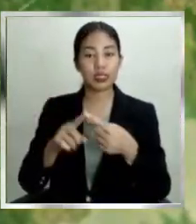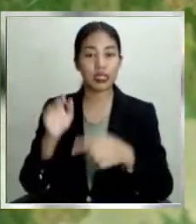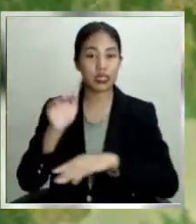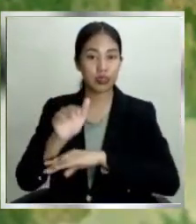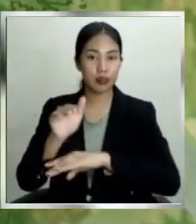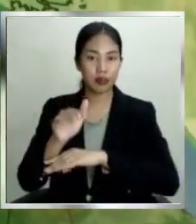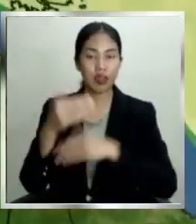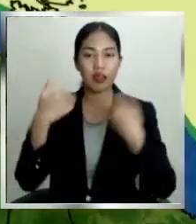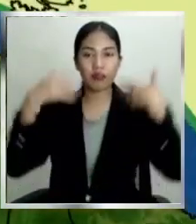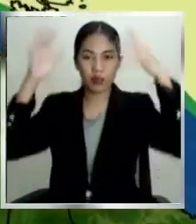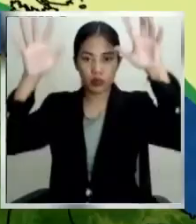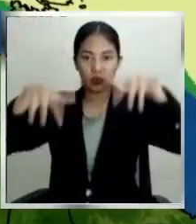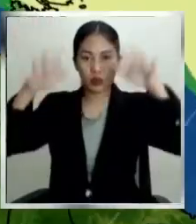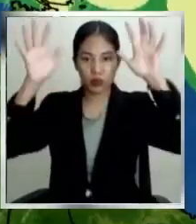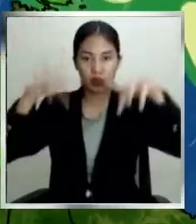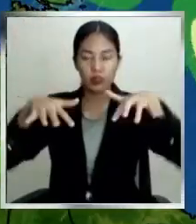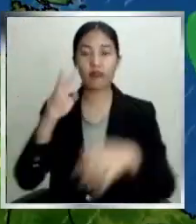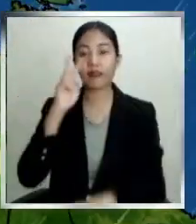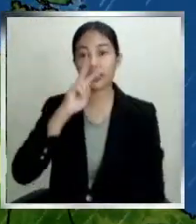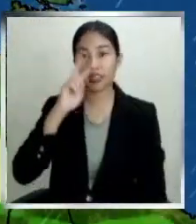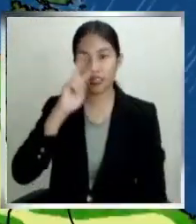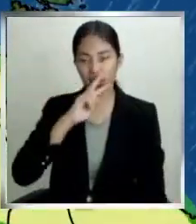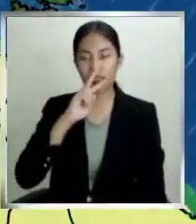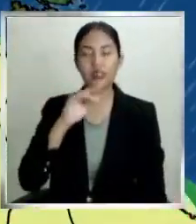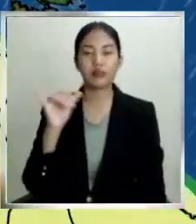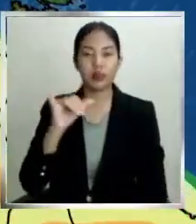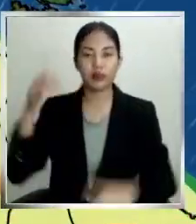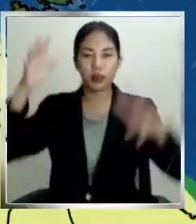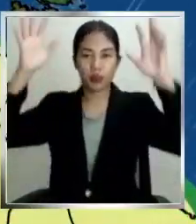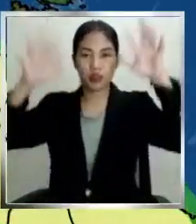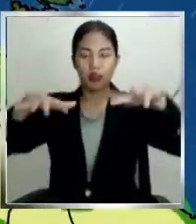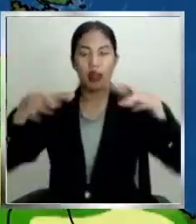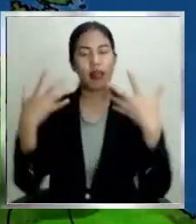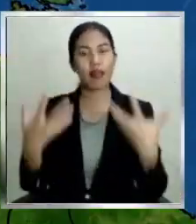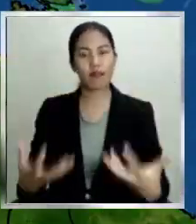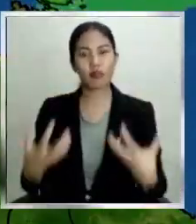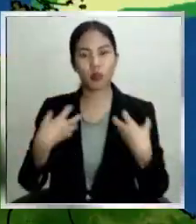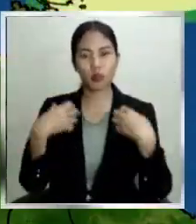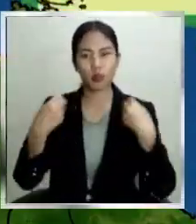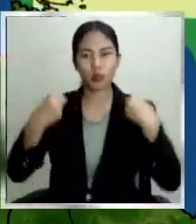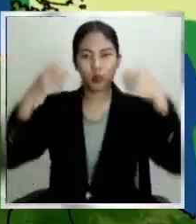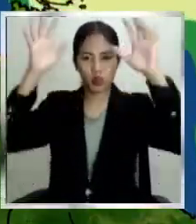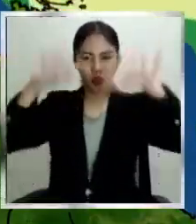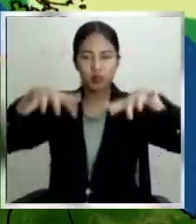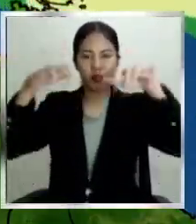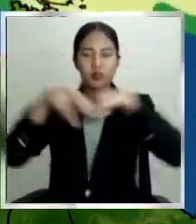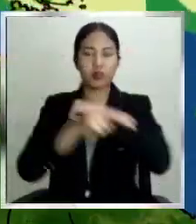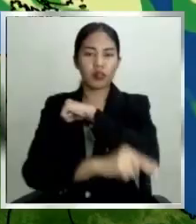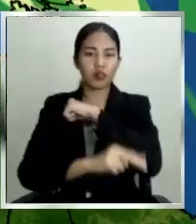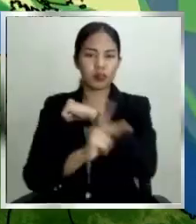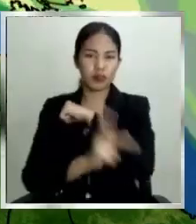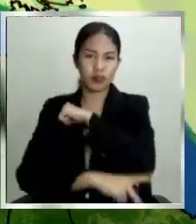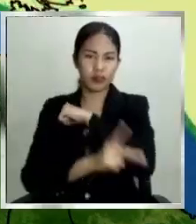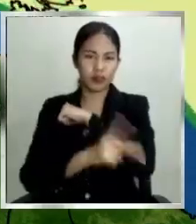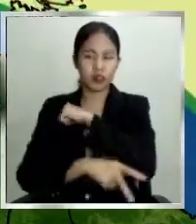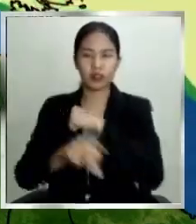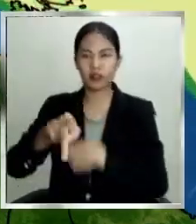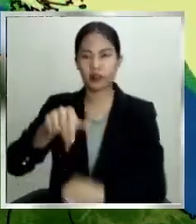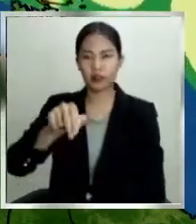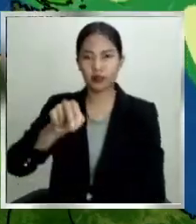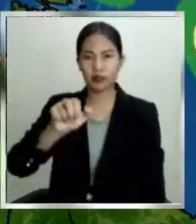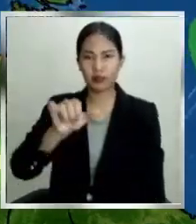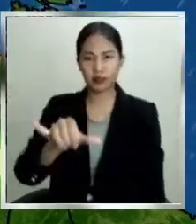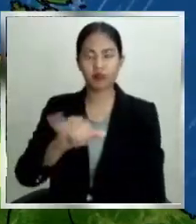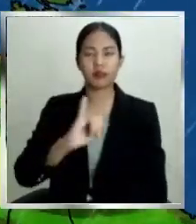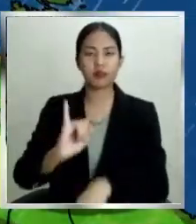Malaking bahagi rin ng Visayas ang uulanin. May heavy to intense rain sa Negros provinces, Panay Island at ilang bahagi ng mga probinsya ng Samarat,